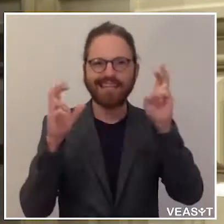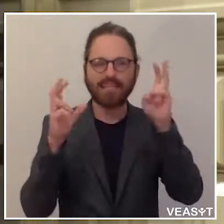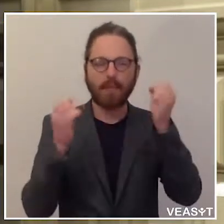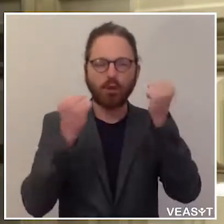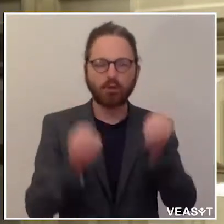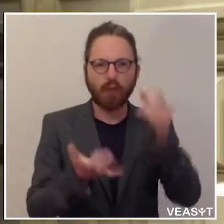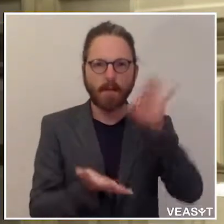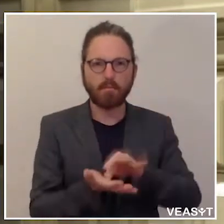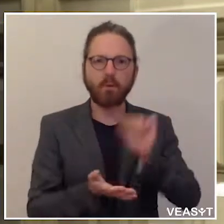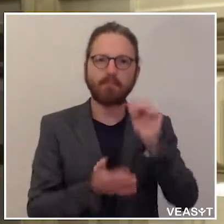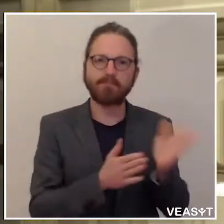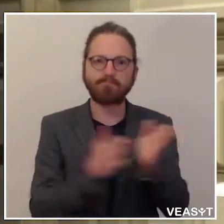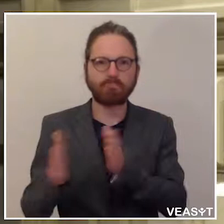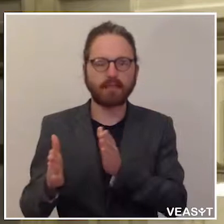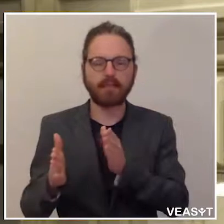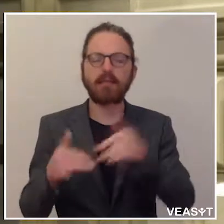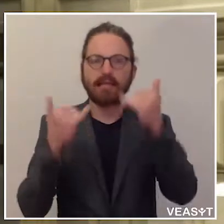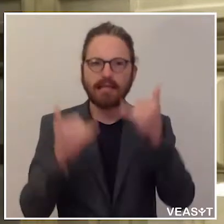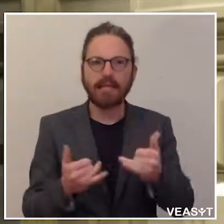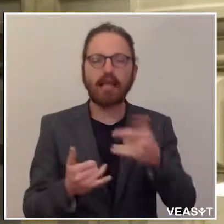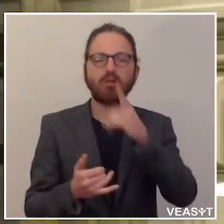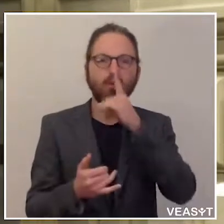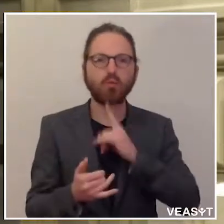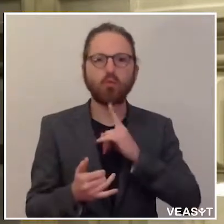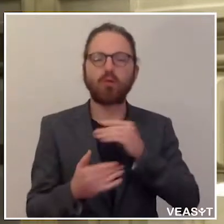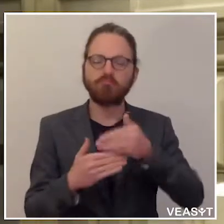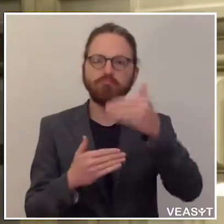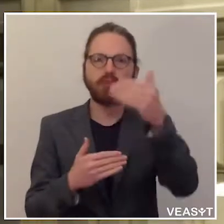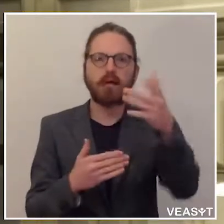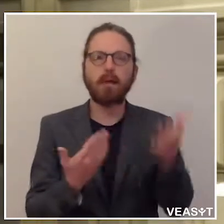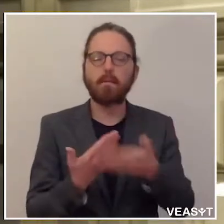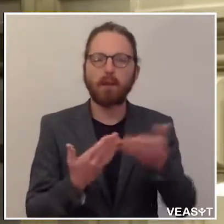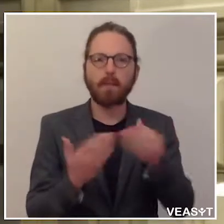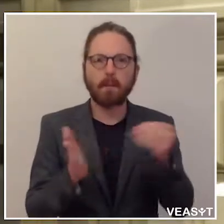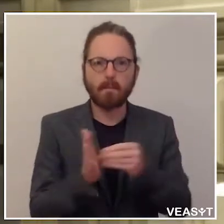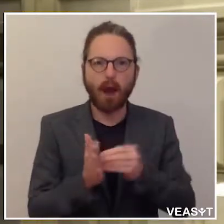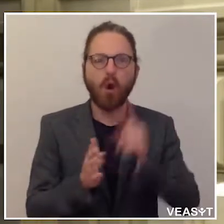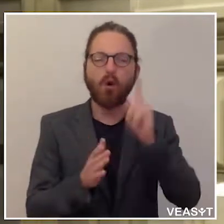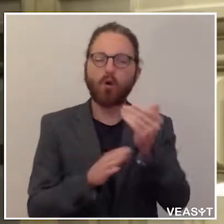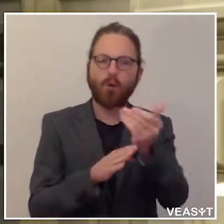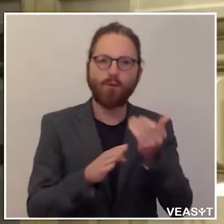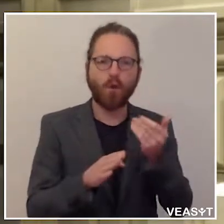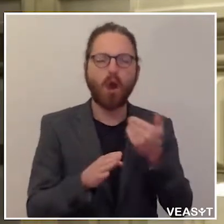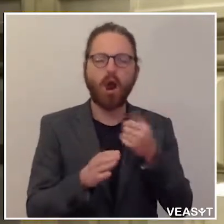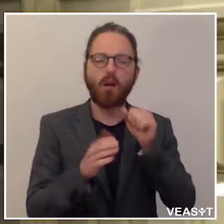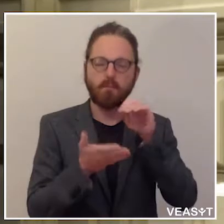in via dico una conferenza pre pedanti sfogo